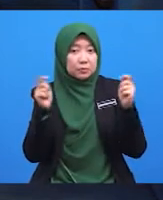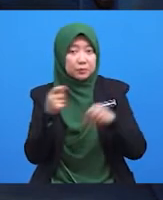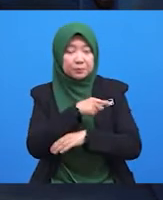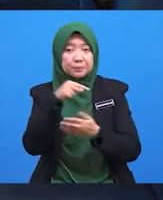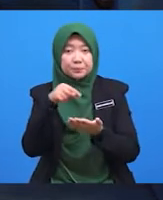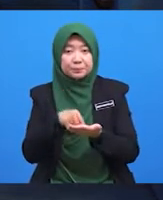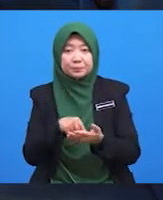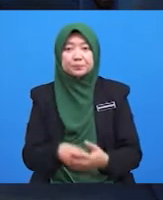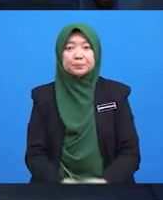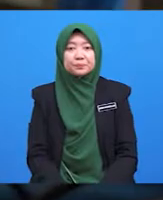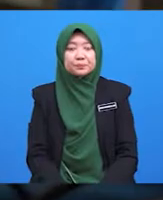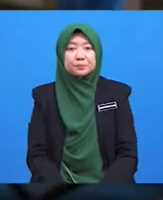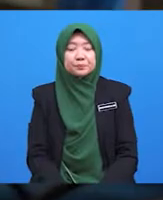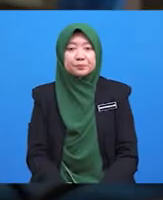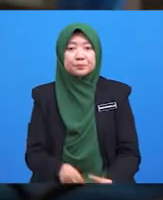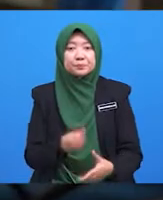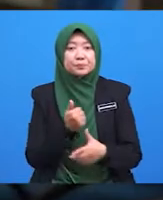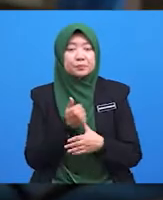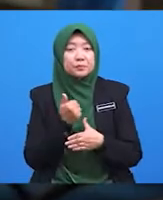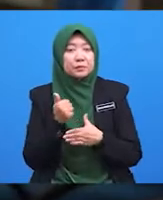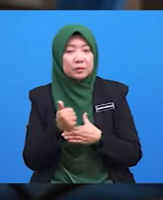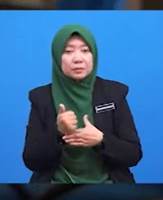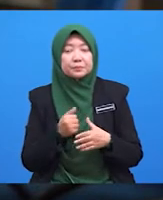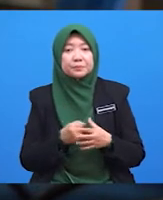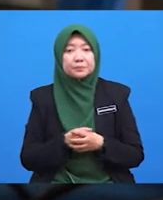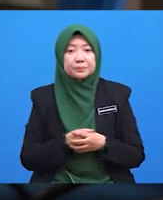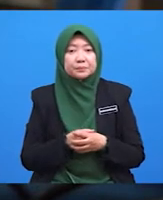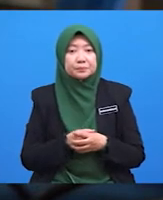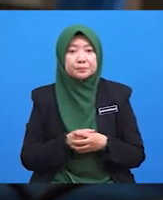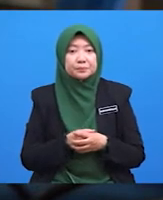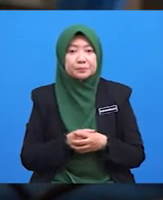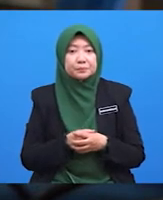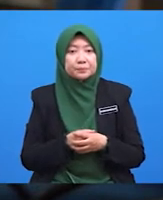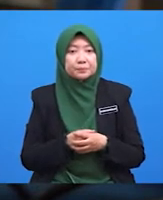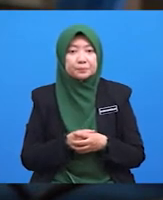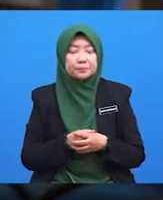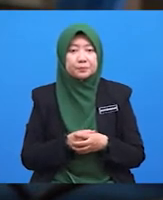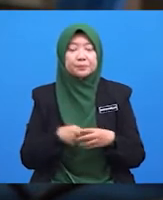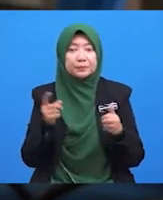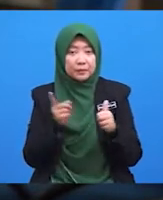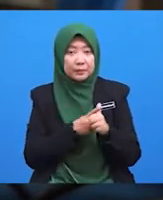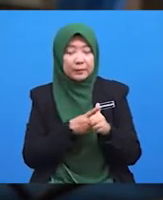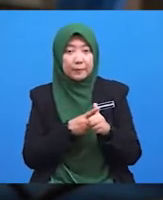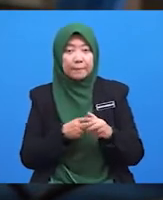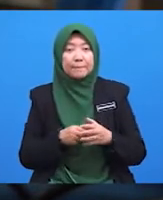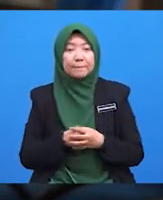hari ini. Antara soalan-soalan yang akan kita bincangkan adalah yang